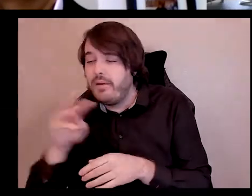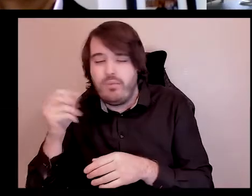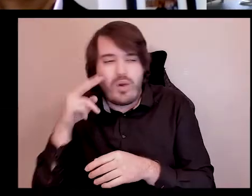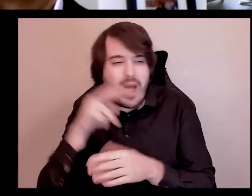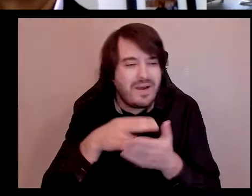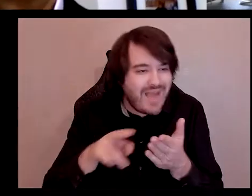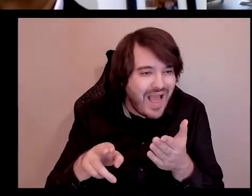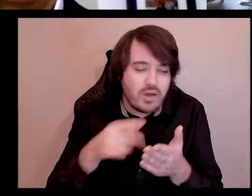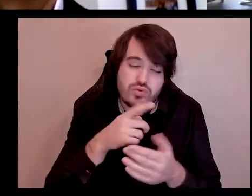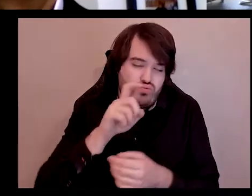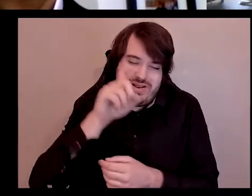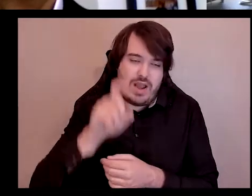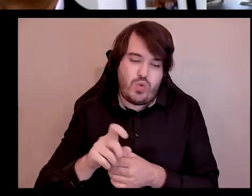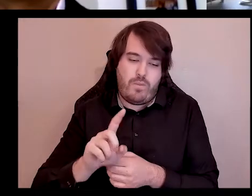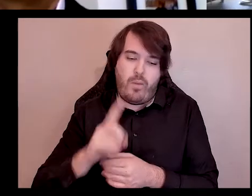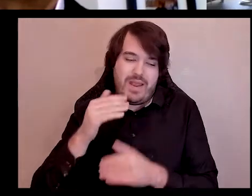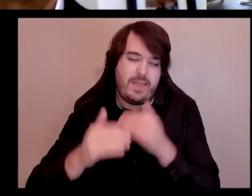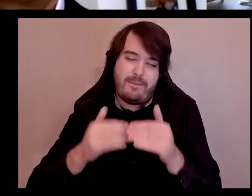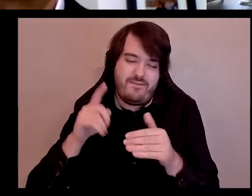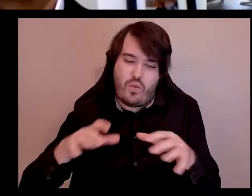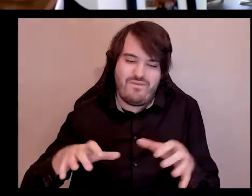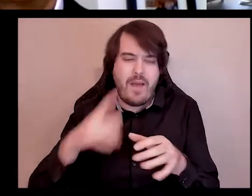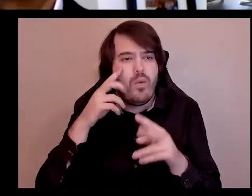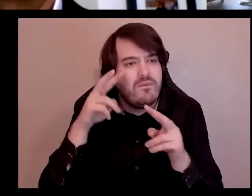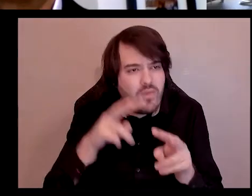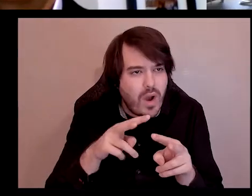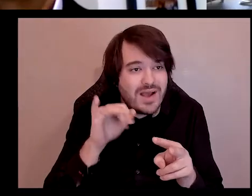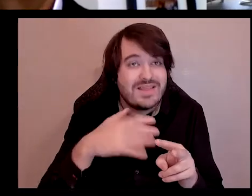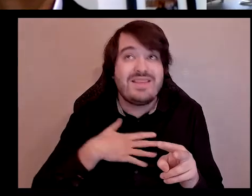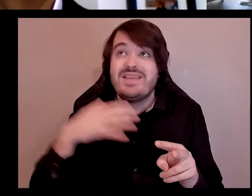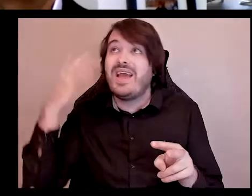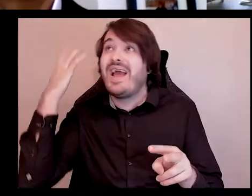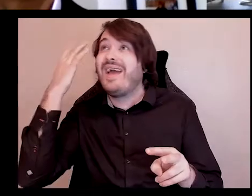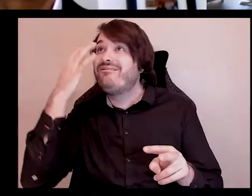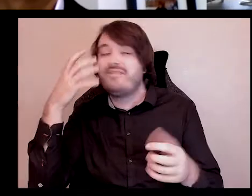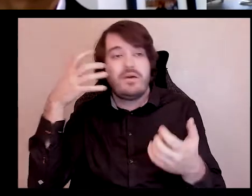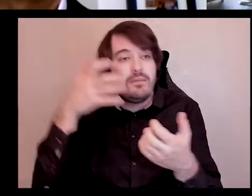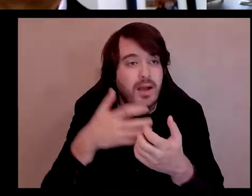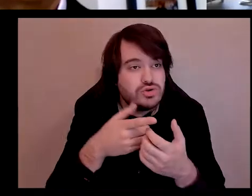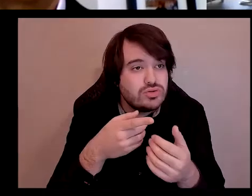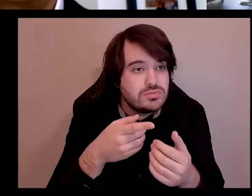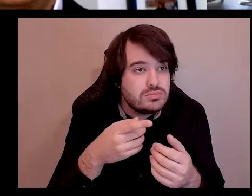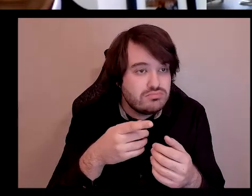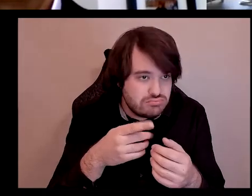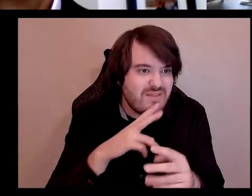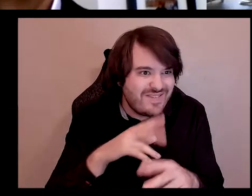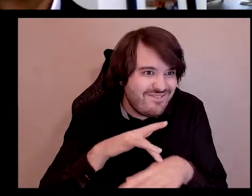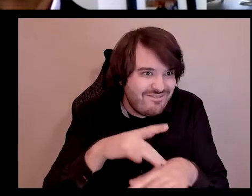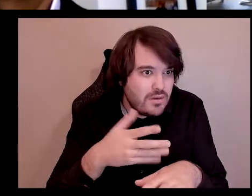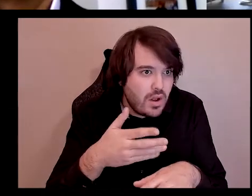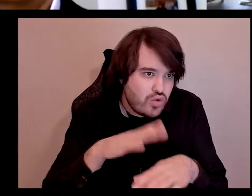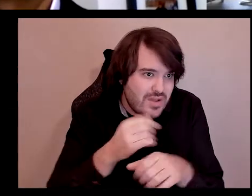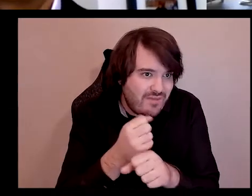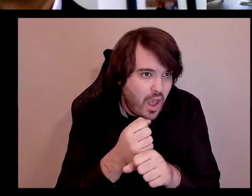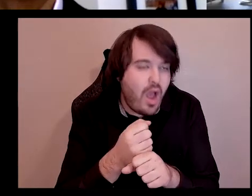cette valeur-là, il y a des manuels, il y a des sites Internet pour nous donner des références et c'est une obligation. C'est une des premières étapes qu'on doit faire pour voir